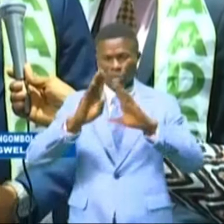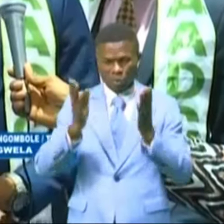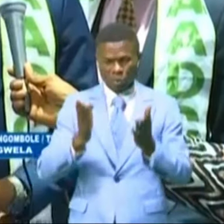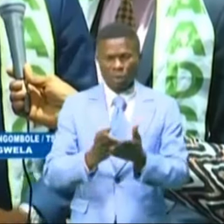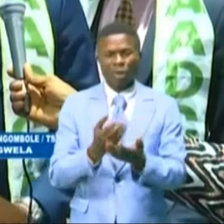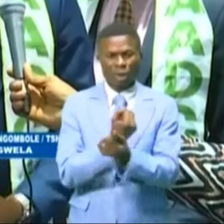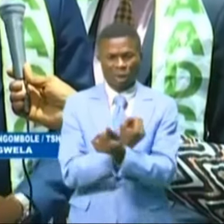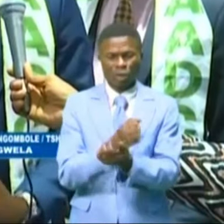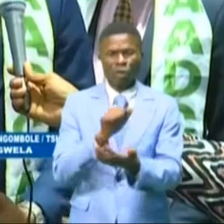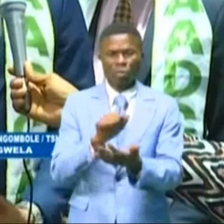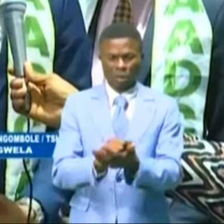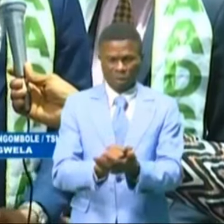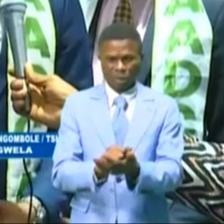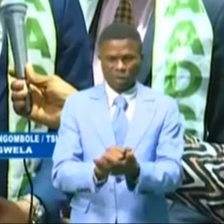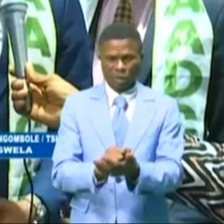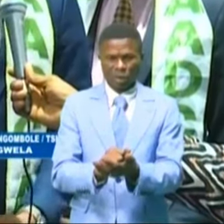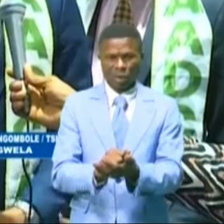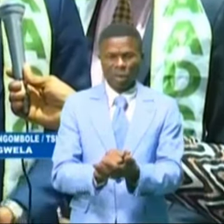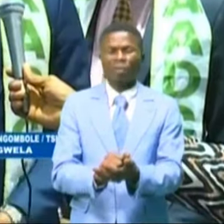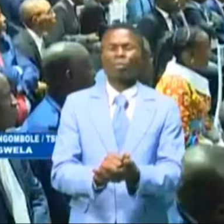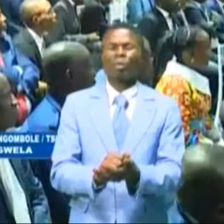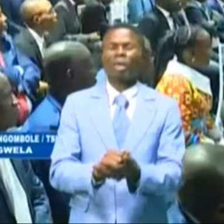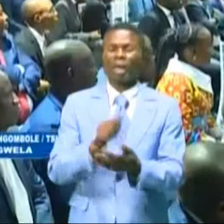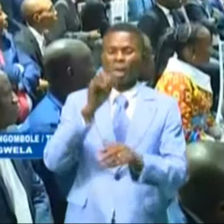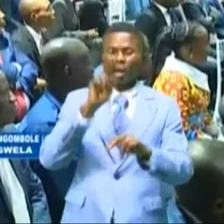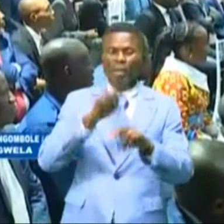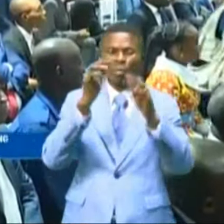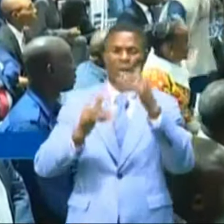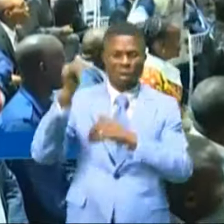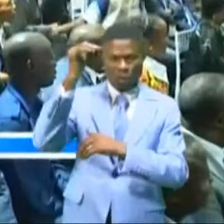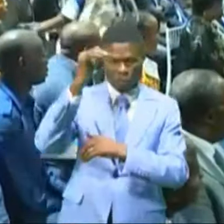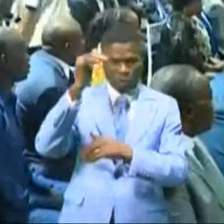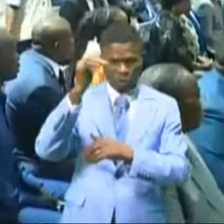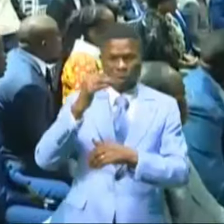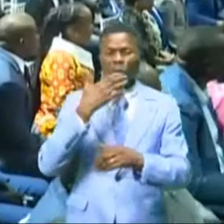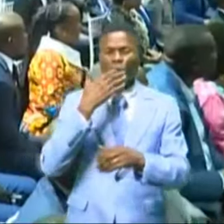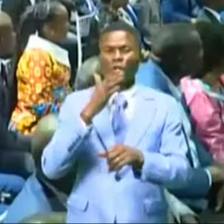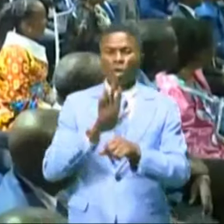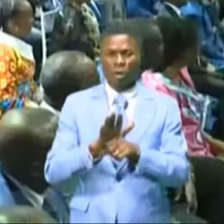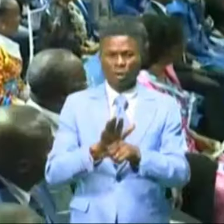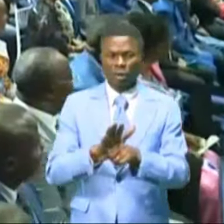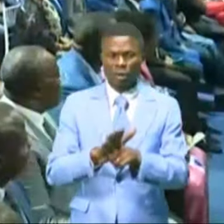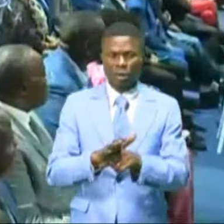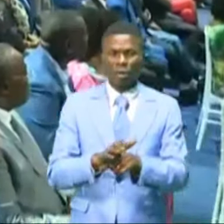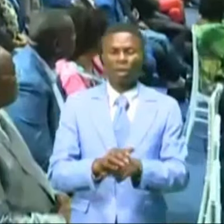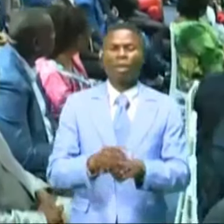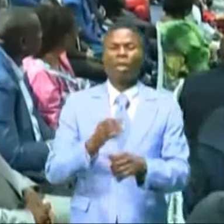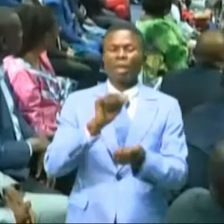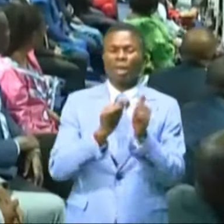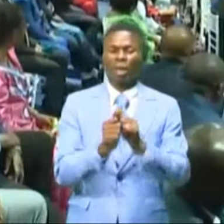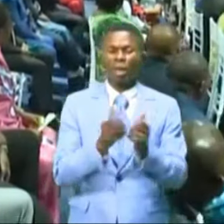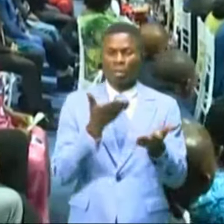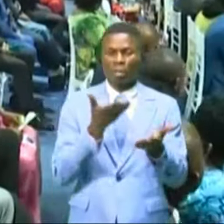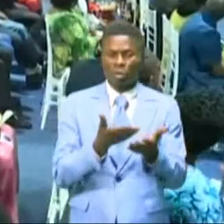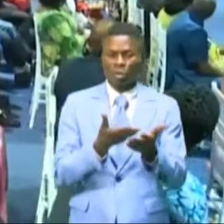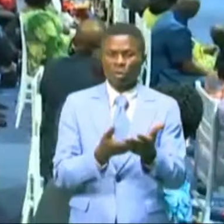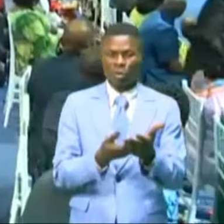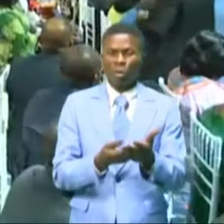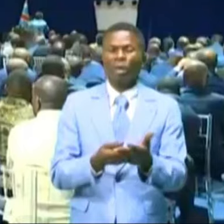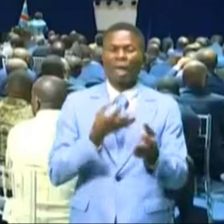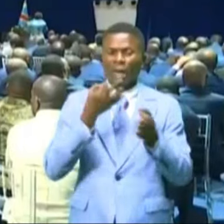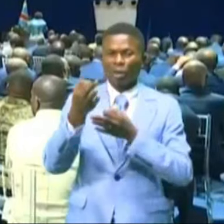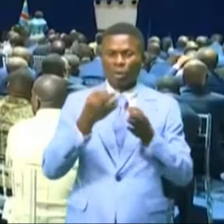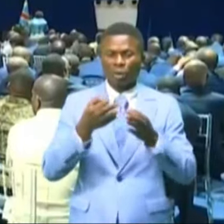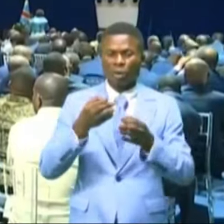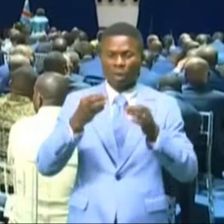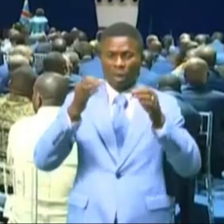être au-devant des intérêts personnels. Les rangs ainsi resserrés capent sur les nombreux défis en présence, comme l'a rappelé le